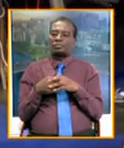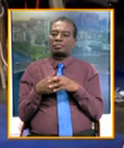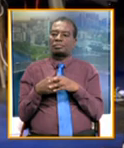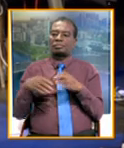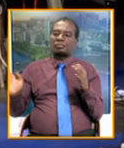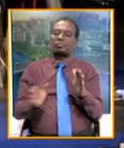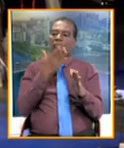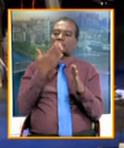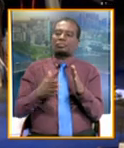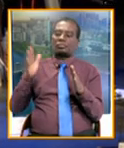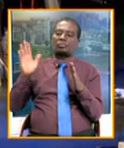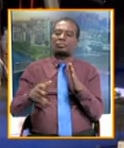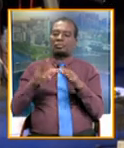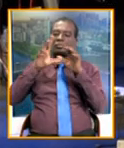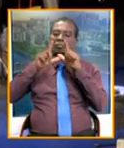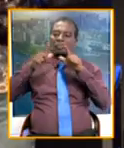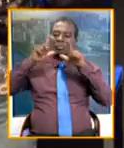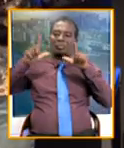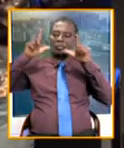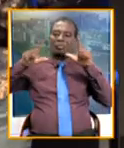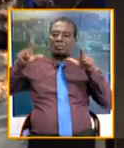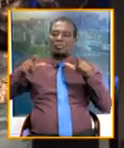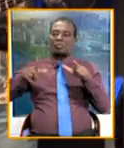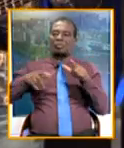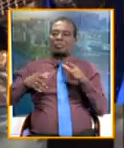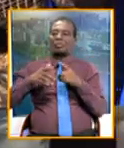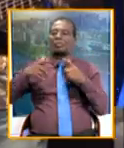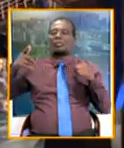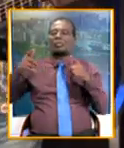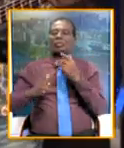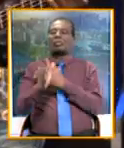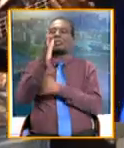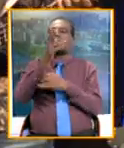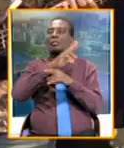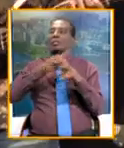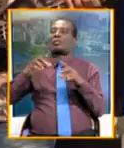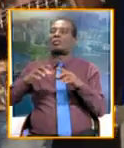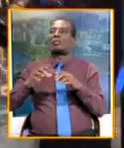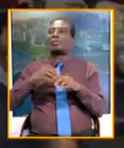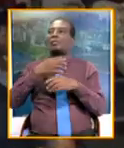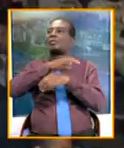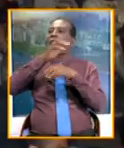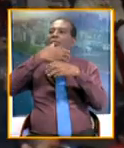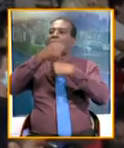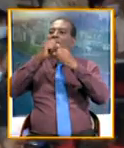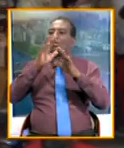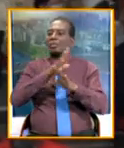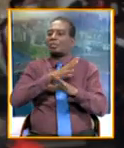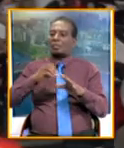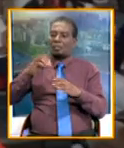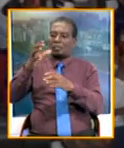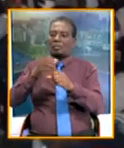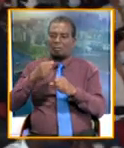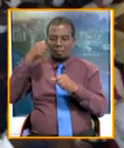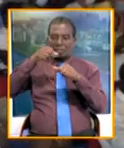La musique est un langage mélodieux, de Dieu vers ses créatures. Il convient donc de se mettre en harmonie